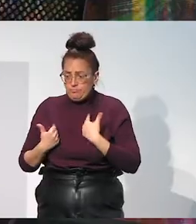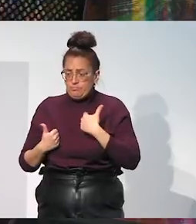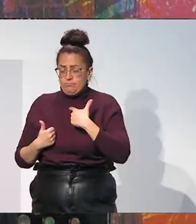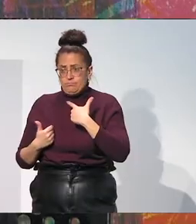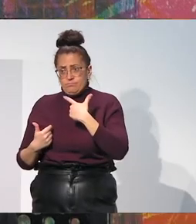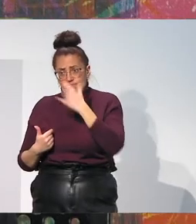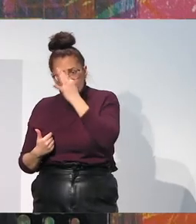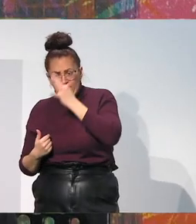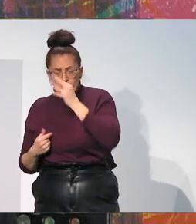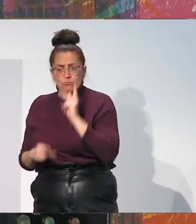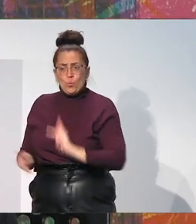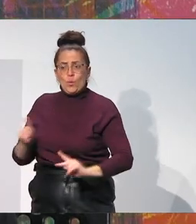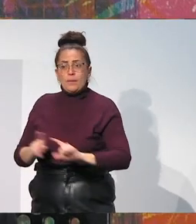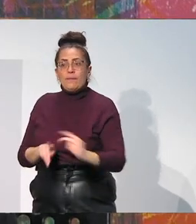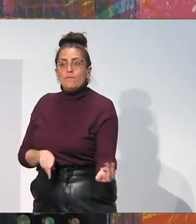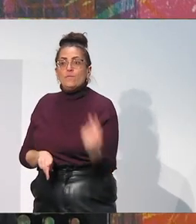honneur.